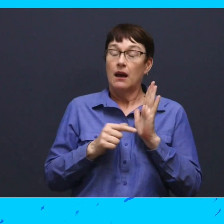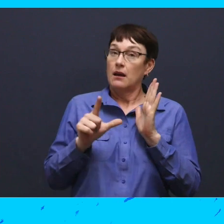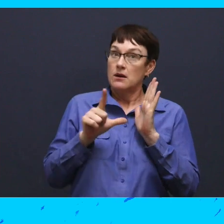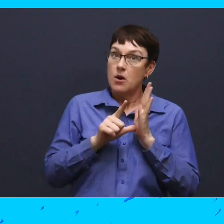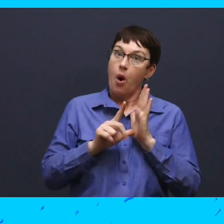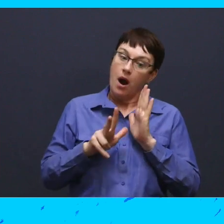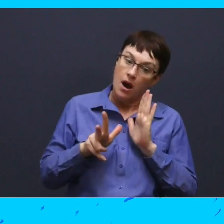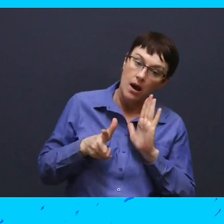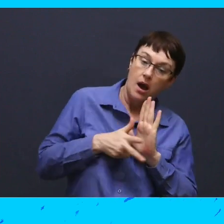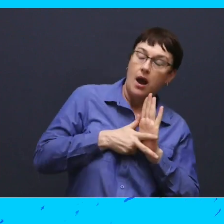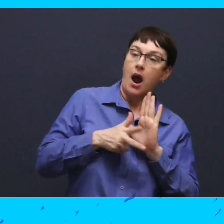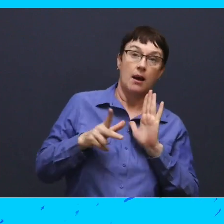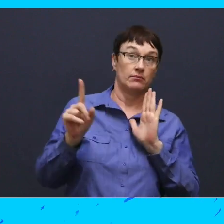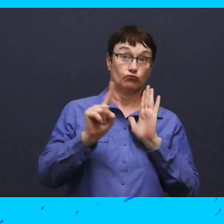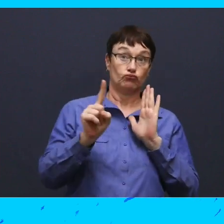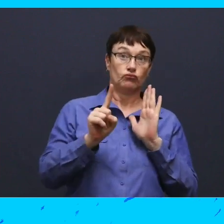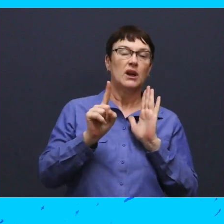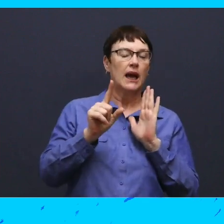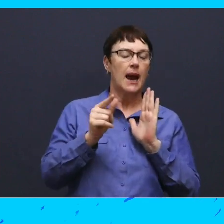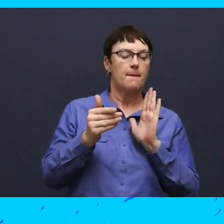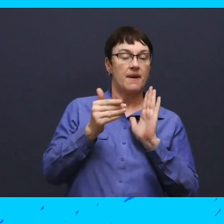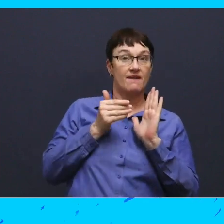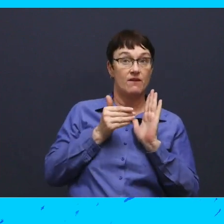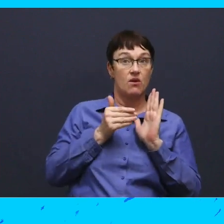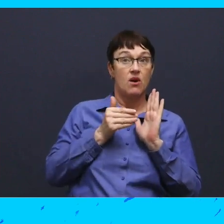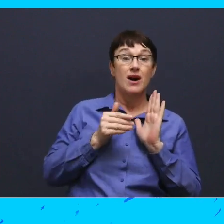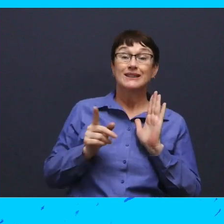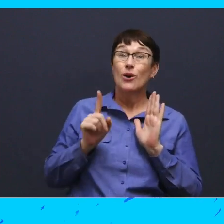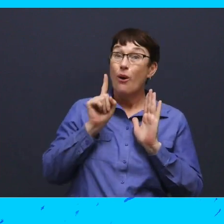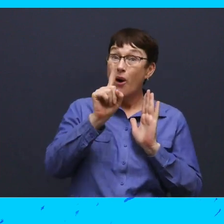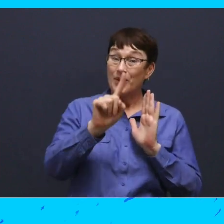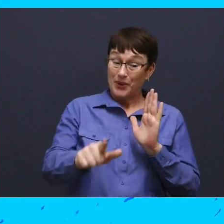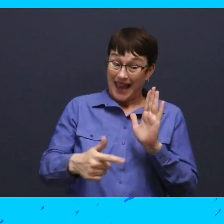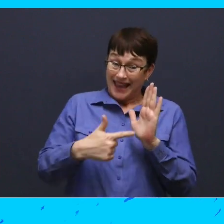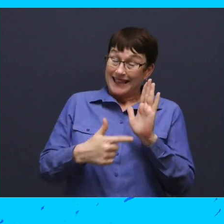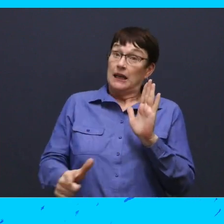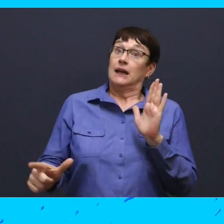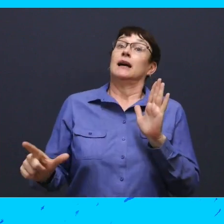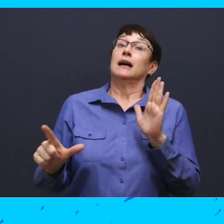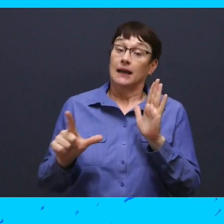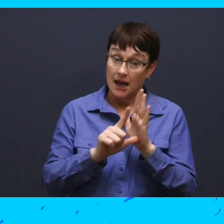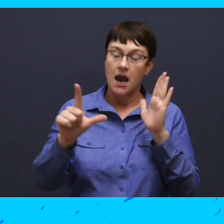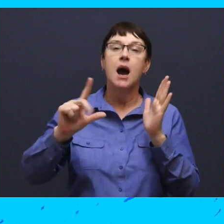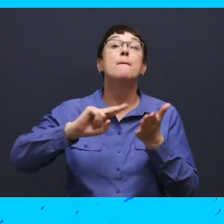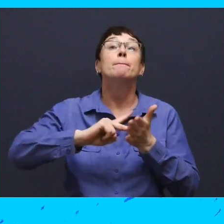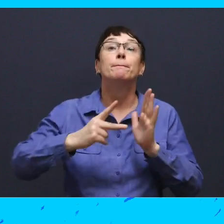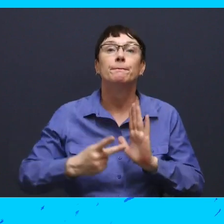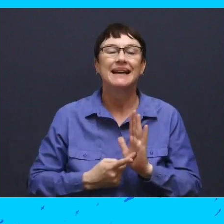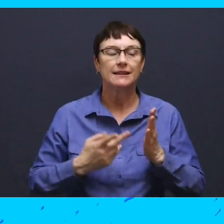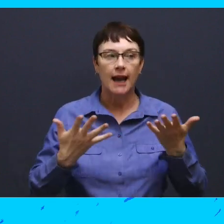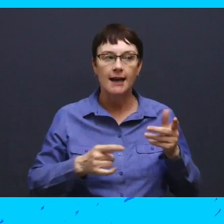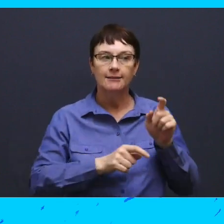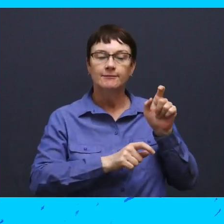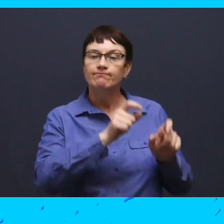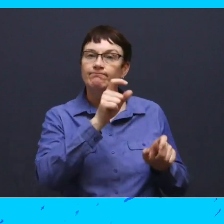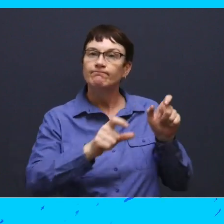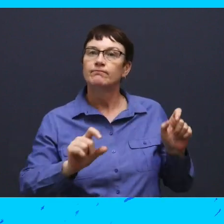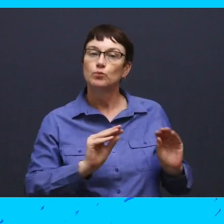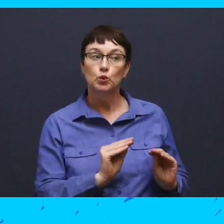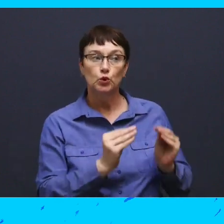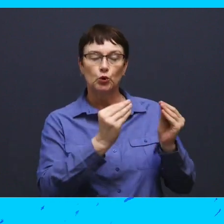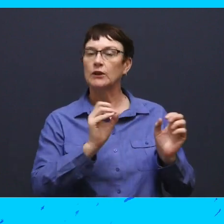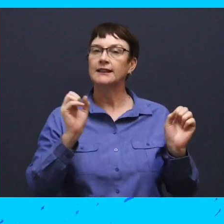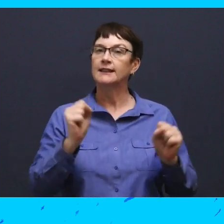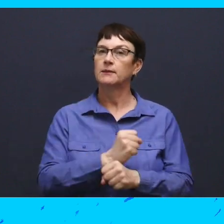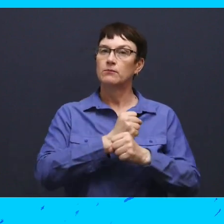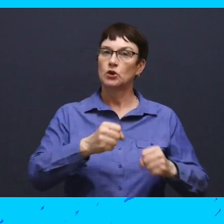Malawi, nous travaillons sur la détermination du panorama de la